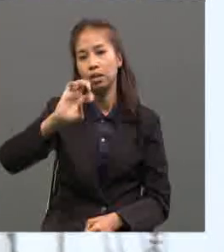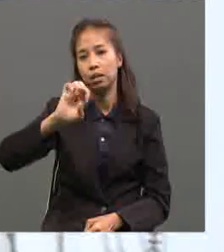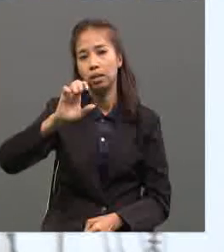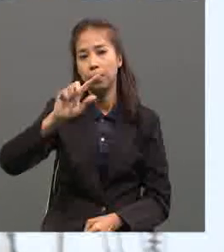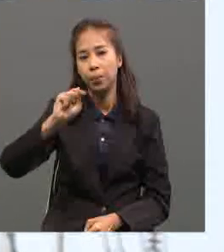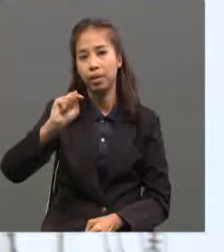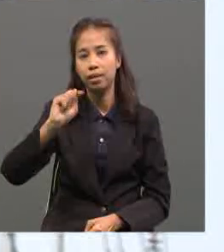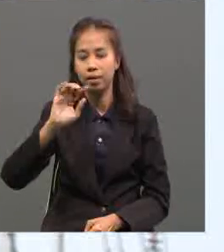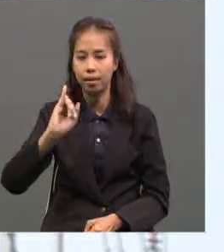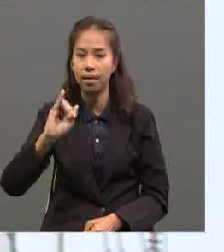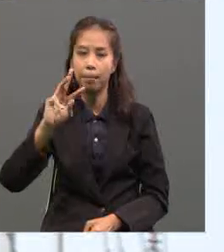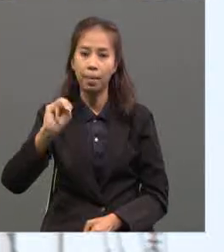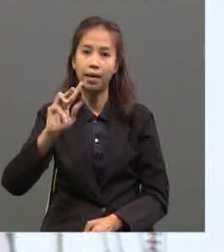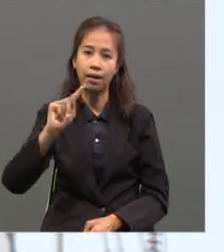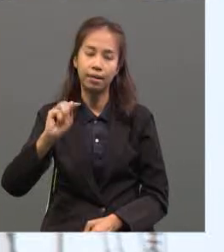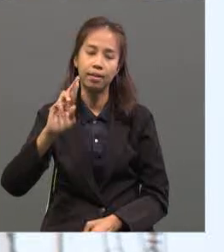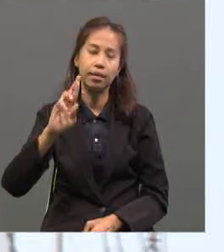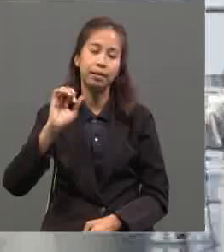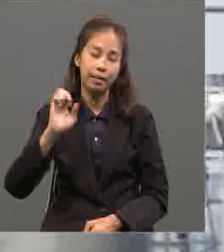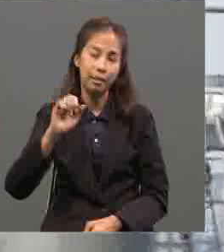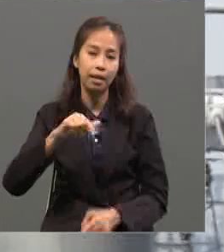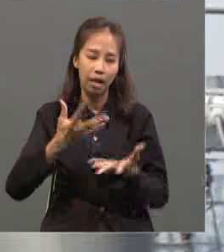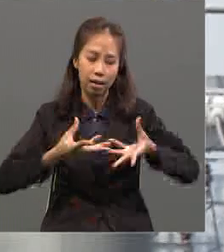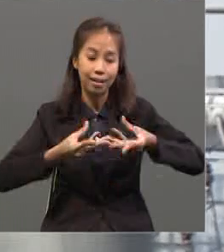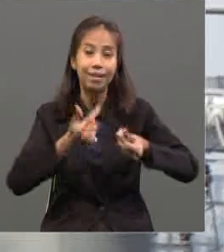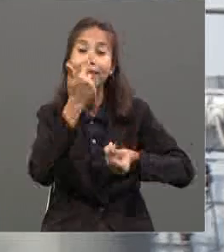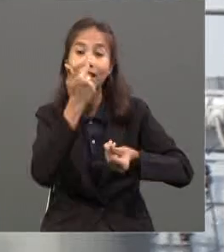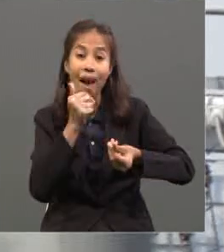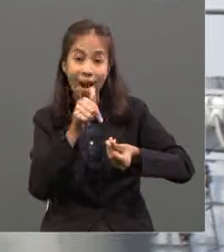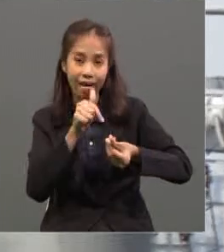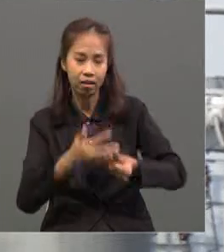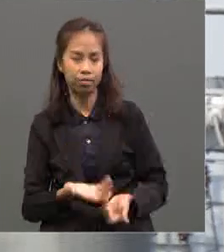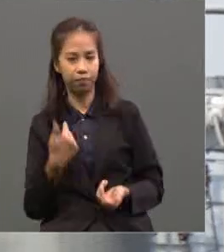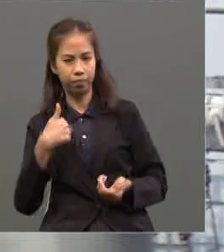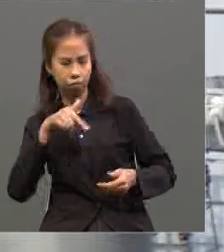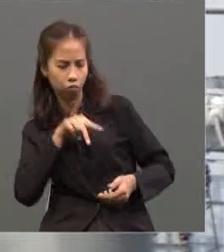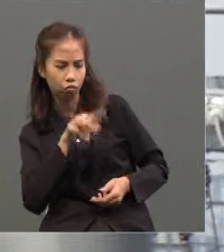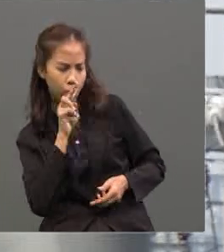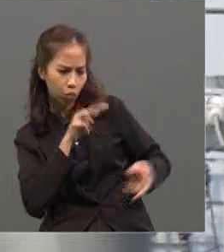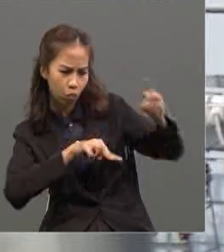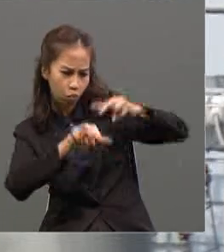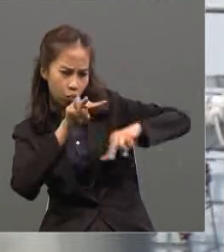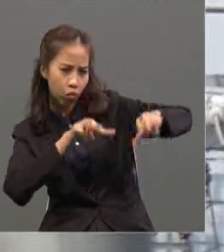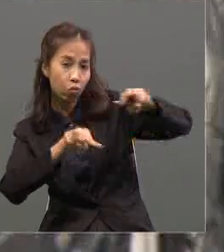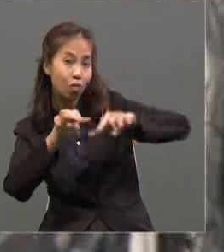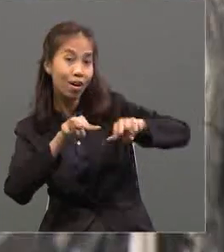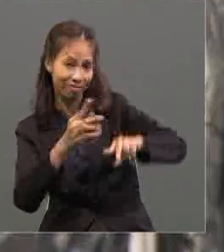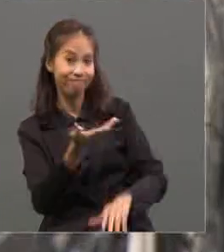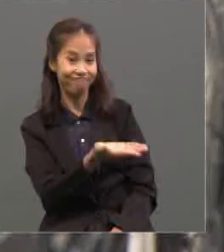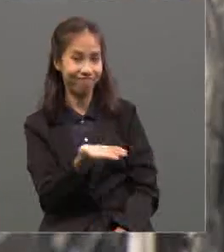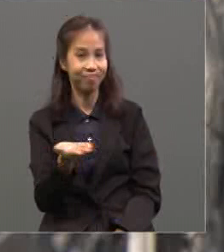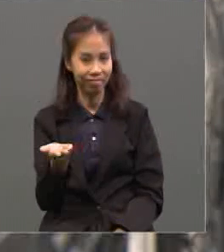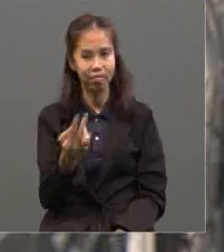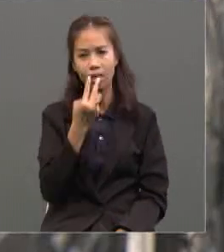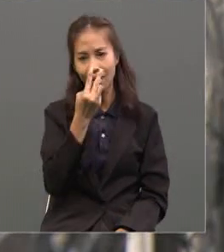ข้าไปที่ย่านห้วยขวางเขตห้วยขวางหลังจากที่การเลือกตั้งผ่านมาเกือบครบสัปดาห์แล้วนะคะแต่อย่างที่คุณผู้ชมเห็นในภา